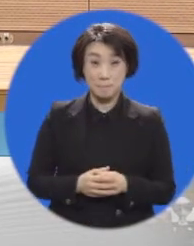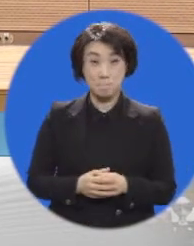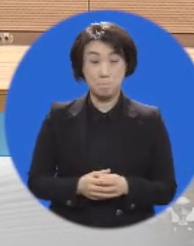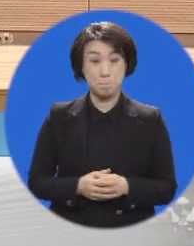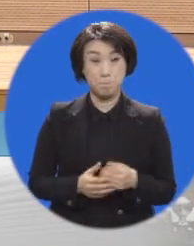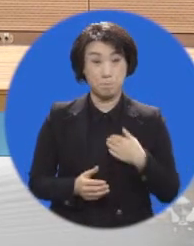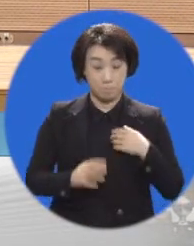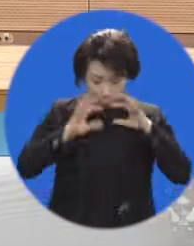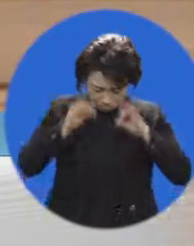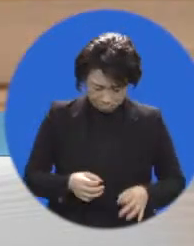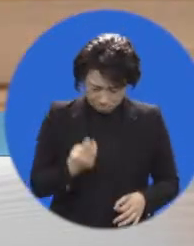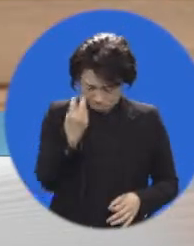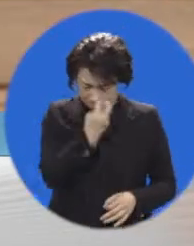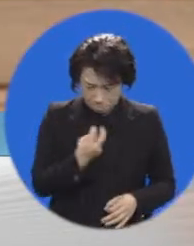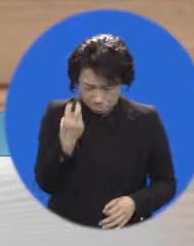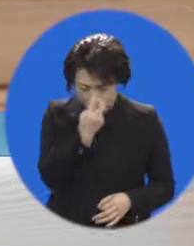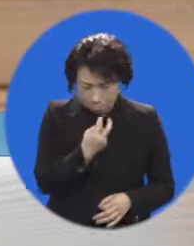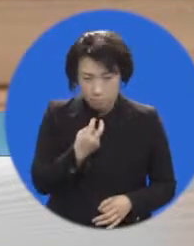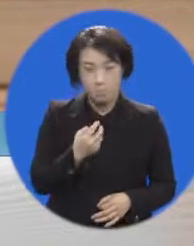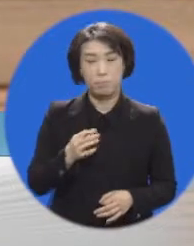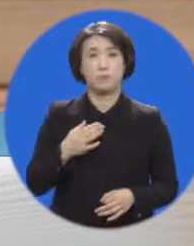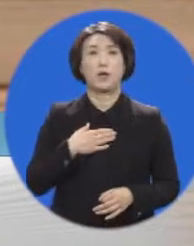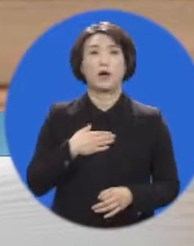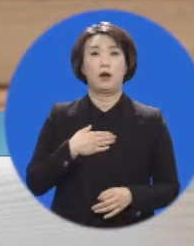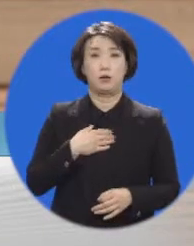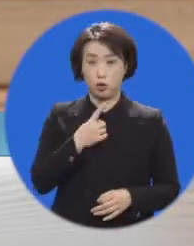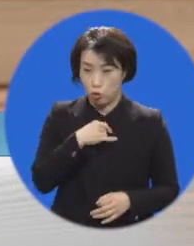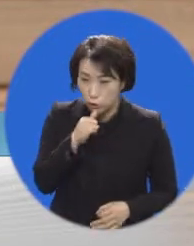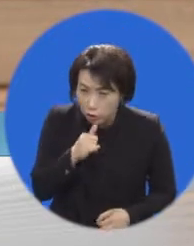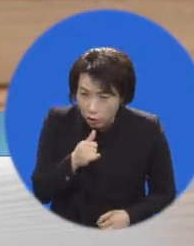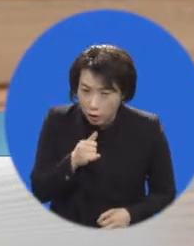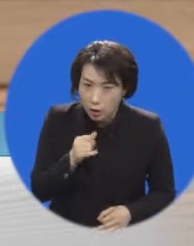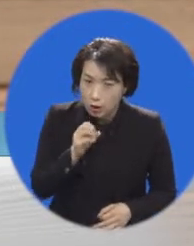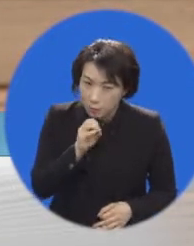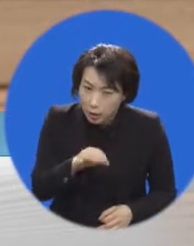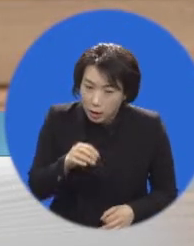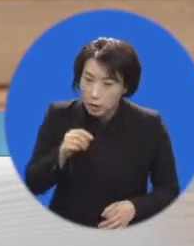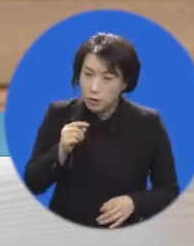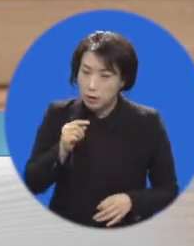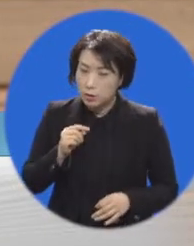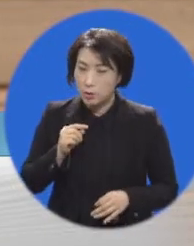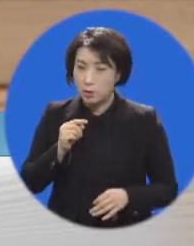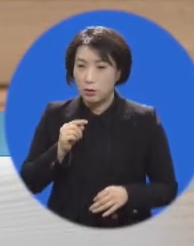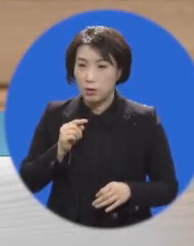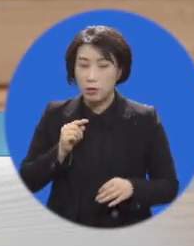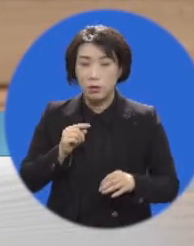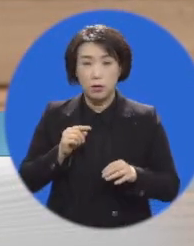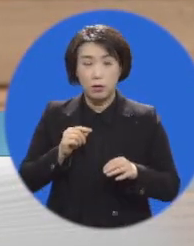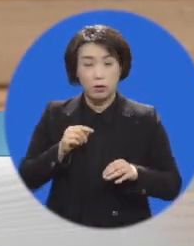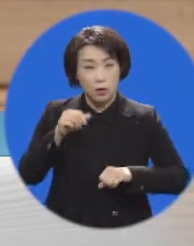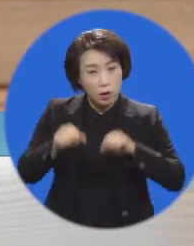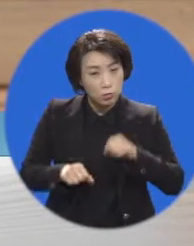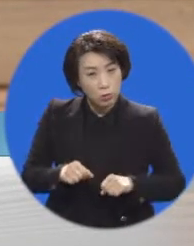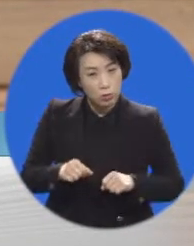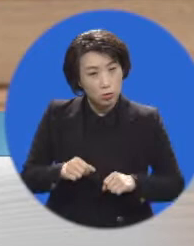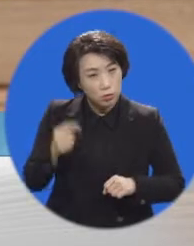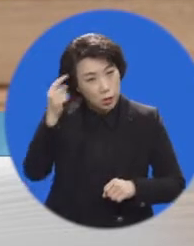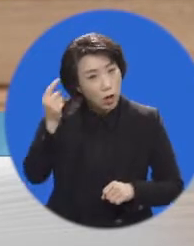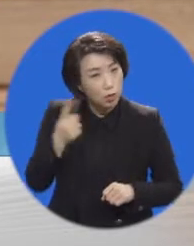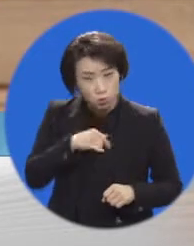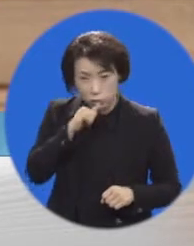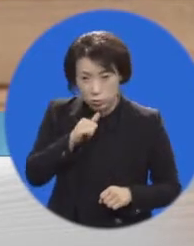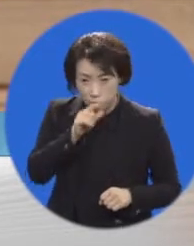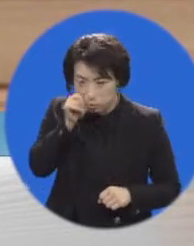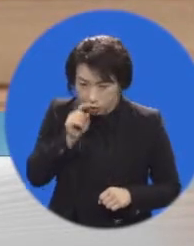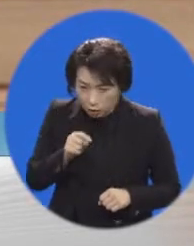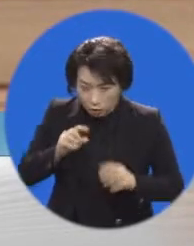내가 나를 점검해봐. 그런 말이나 언어나 행동을 했던가 하고 점검해